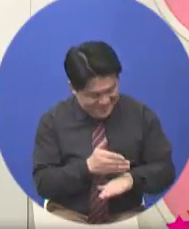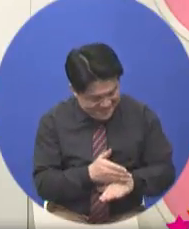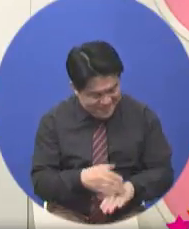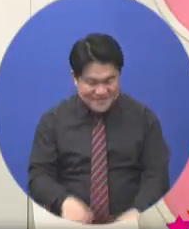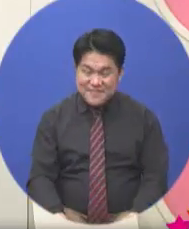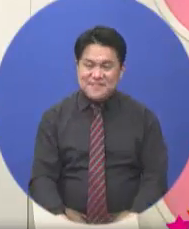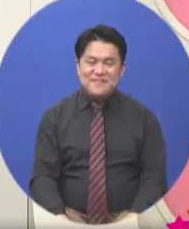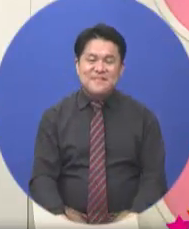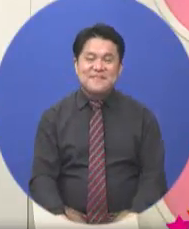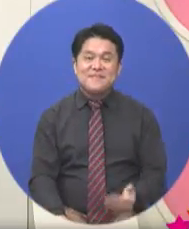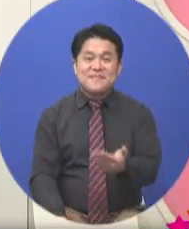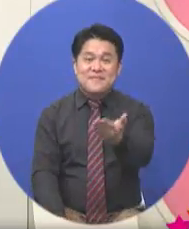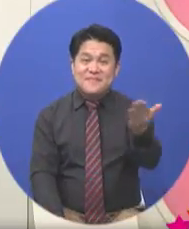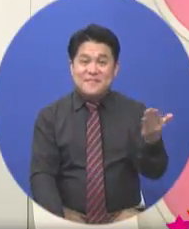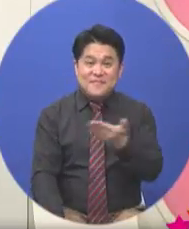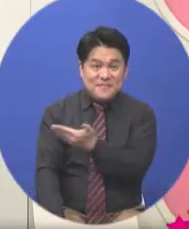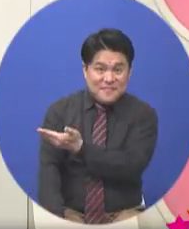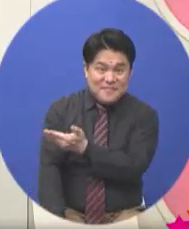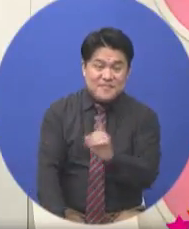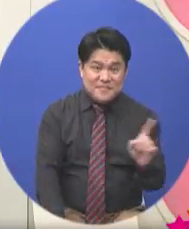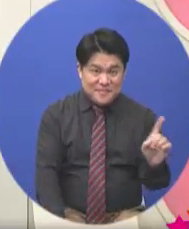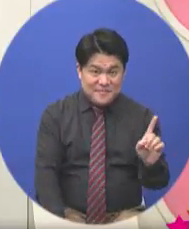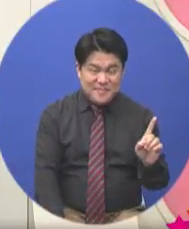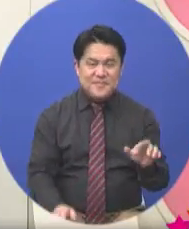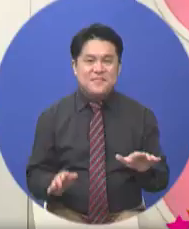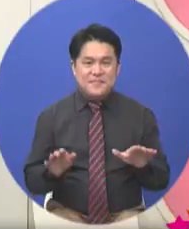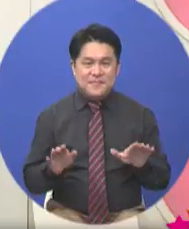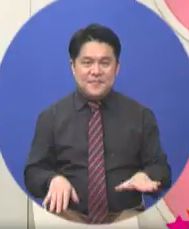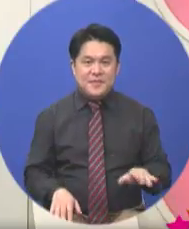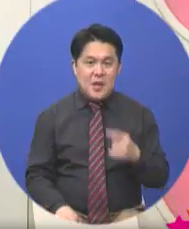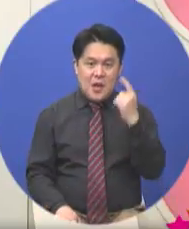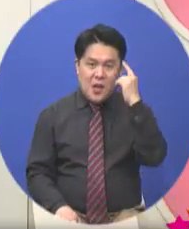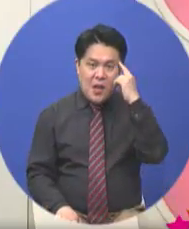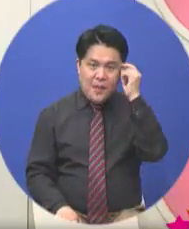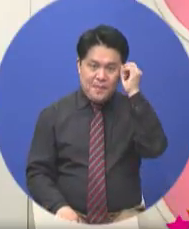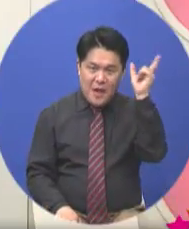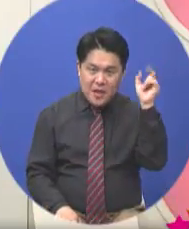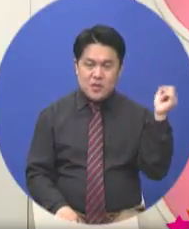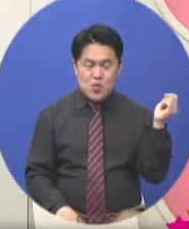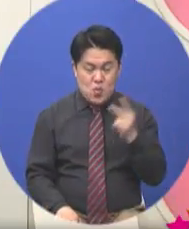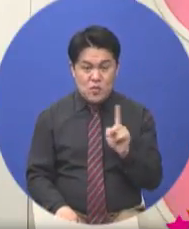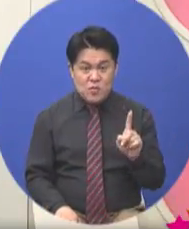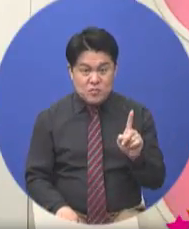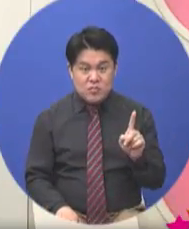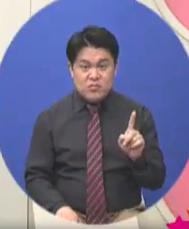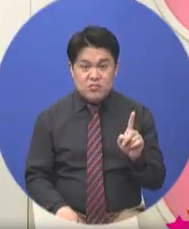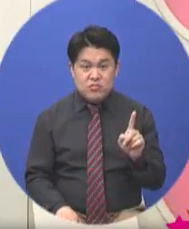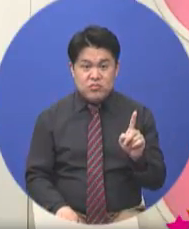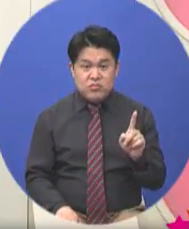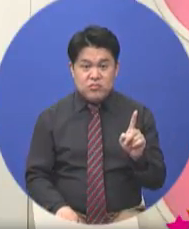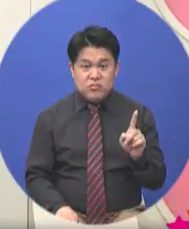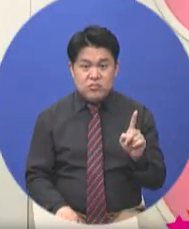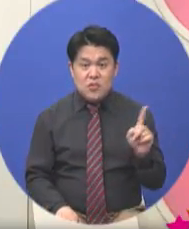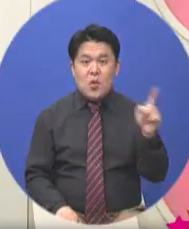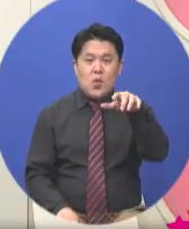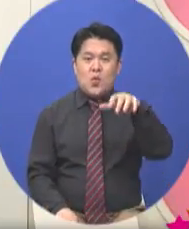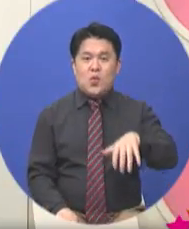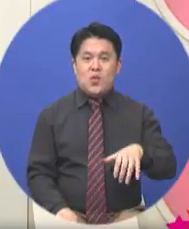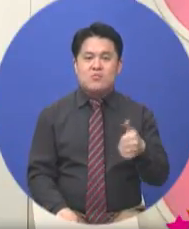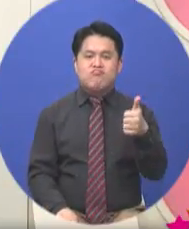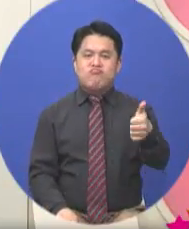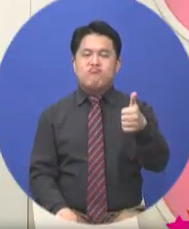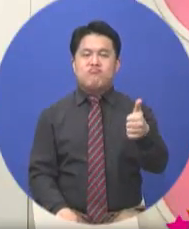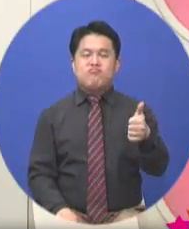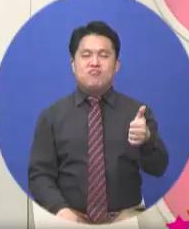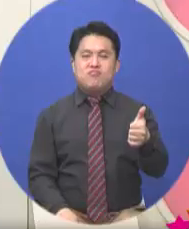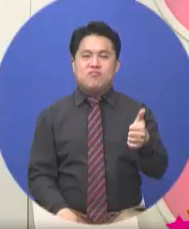고맙습니다. 그렇습니다. 시청자 네. 여러분, 유다은 양이 그만큼 아주 똑똑하고 정말 어디 내놔도 손색이